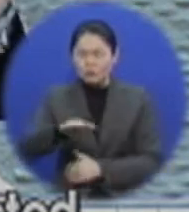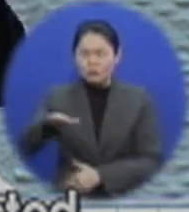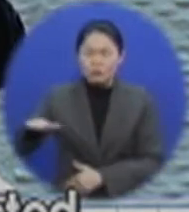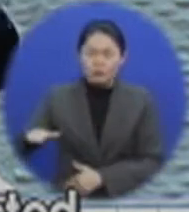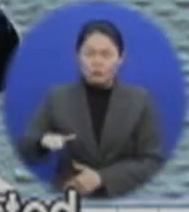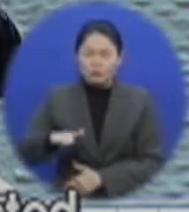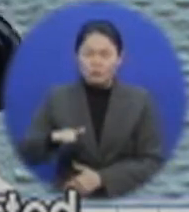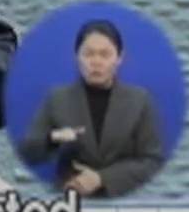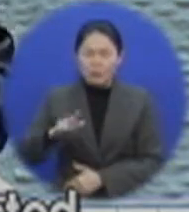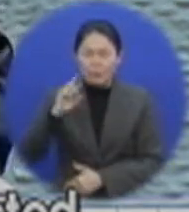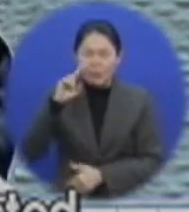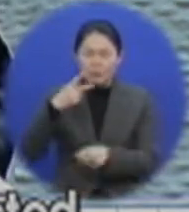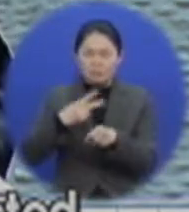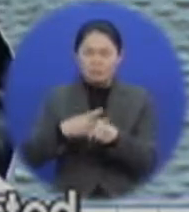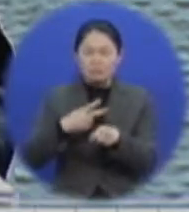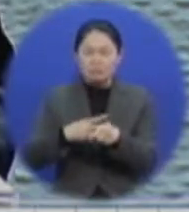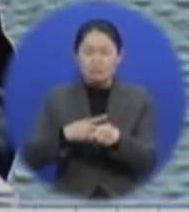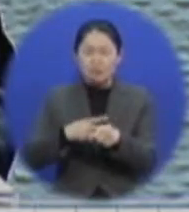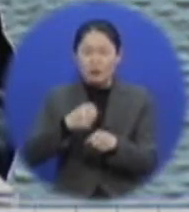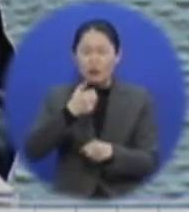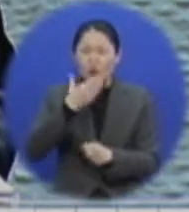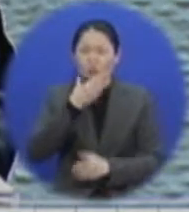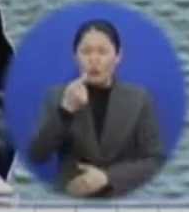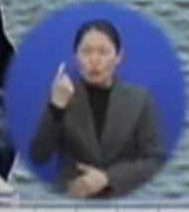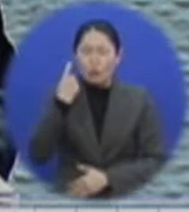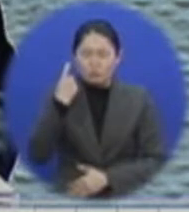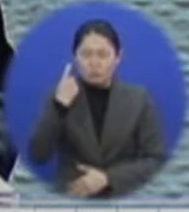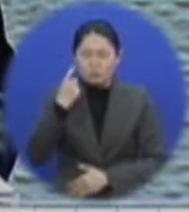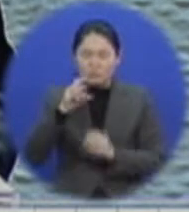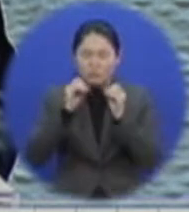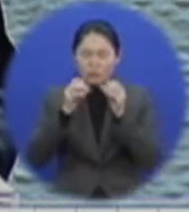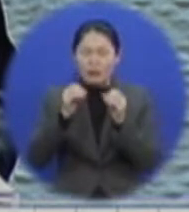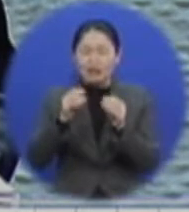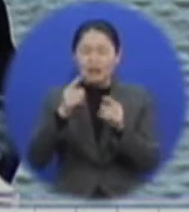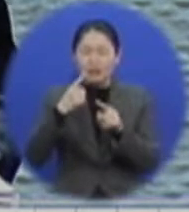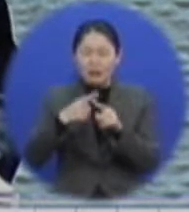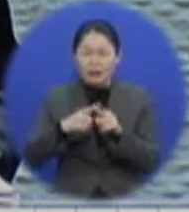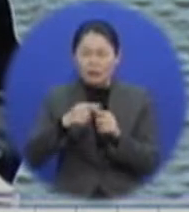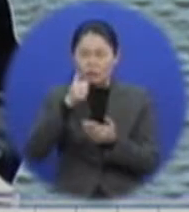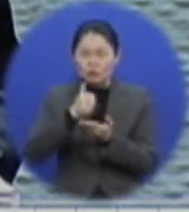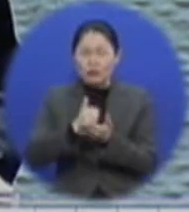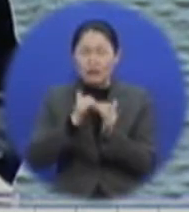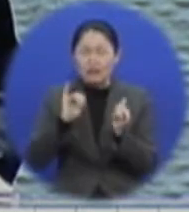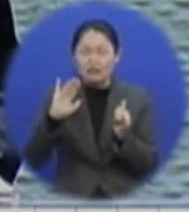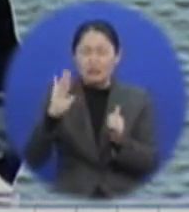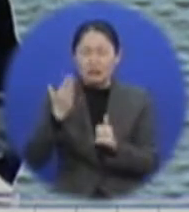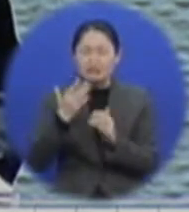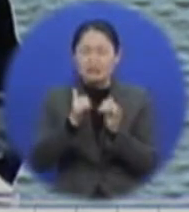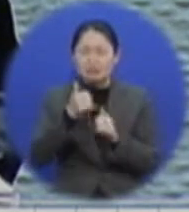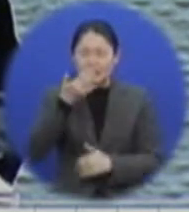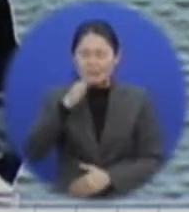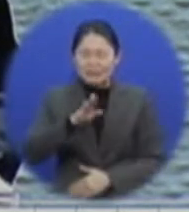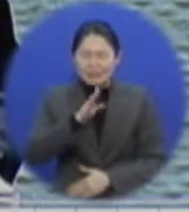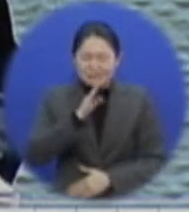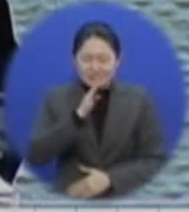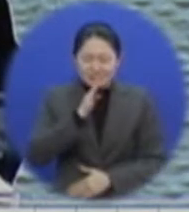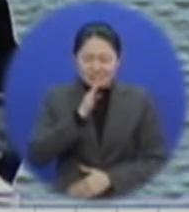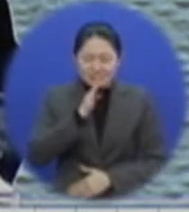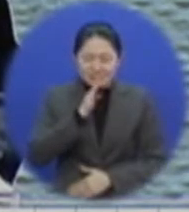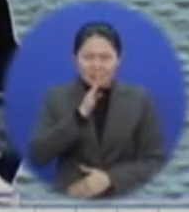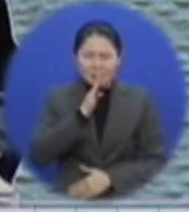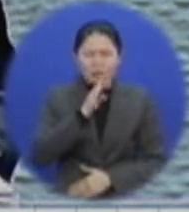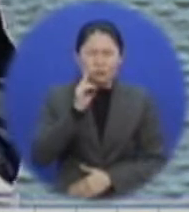복음을 전하다가 억울하게 죄수 신분이 된 이도 있지만 실제로 흉악한 주인도 있었을